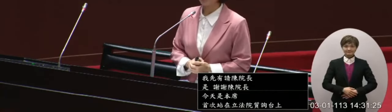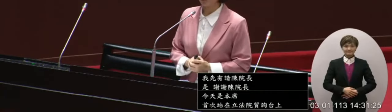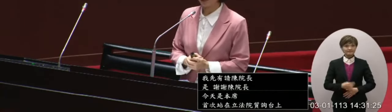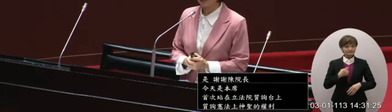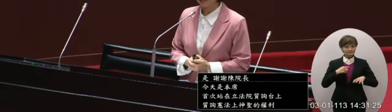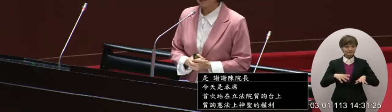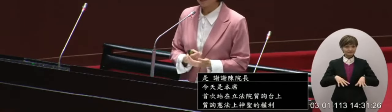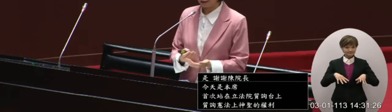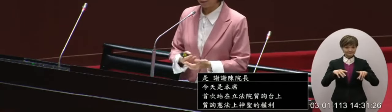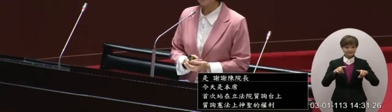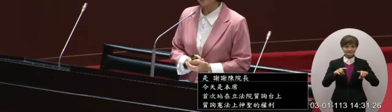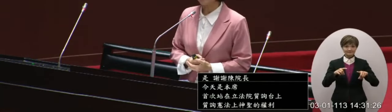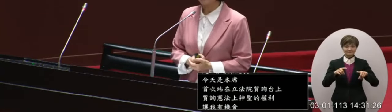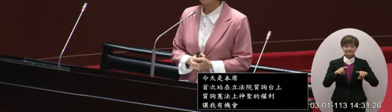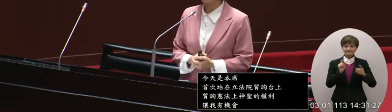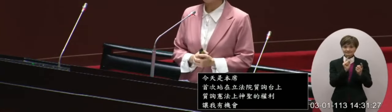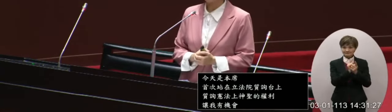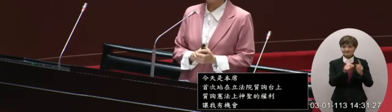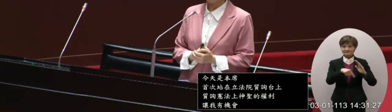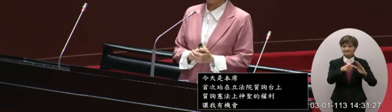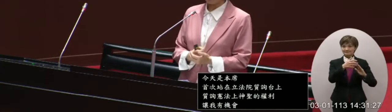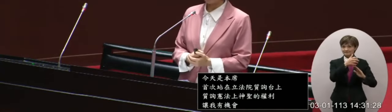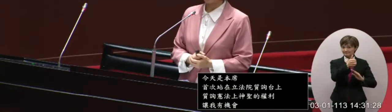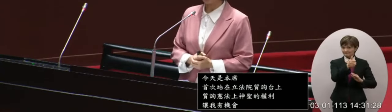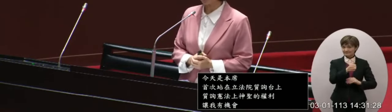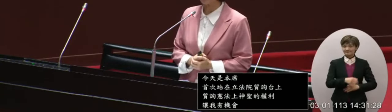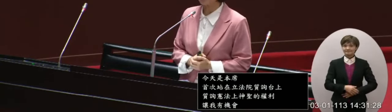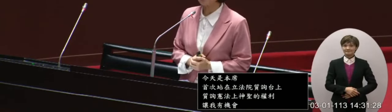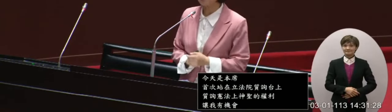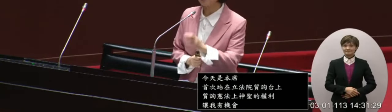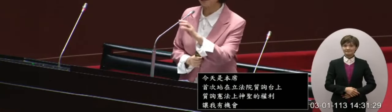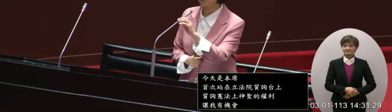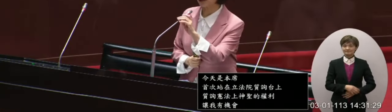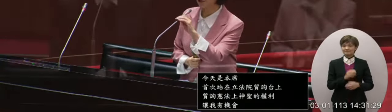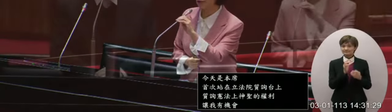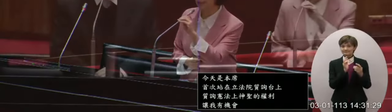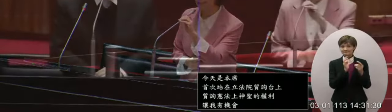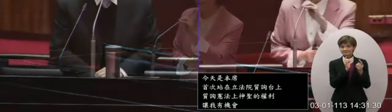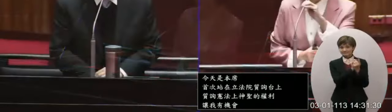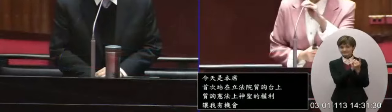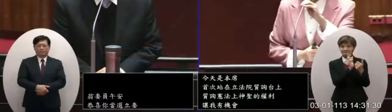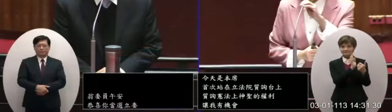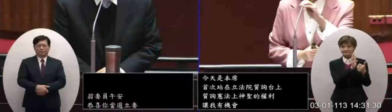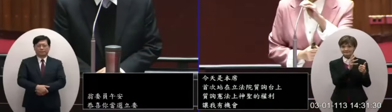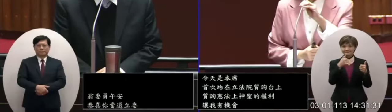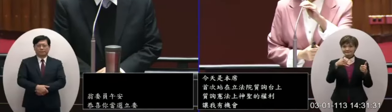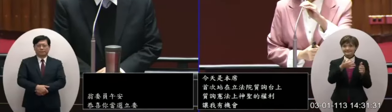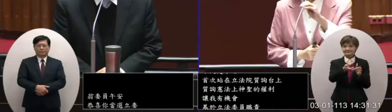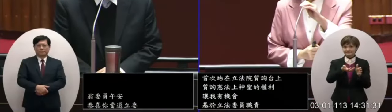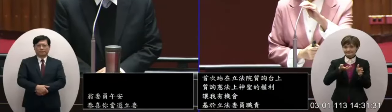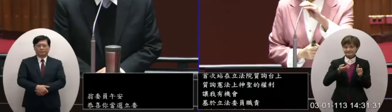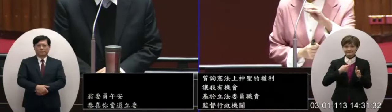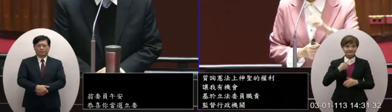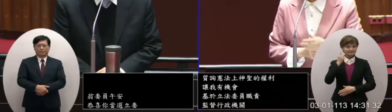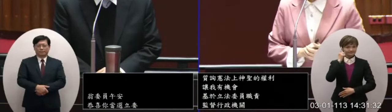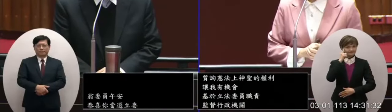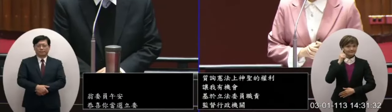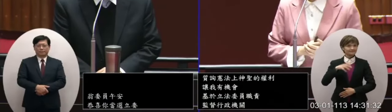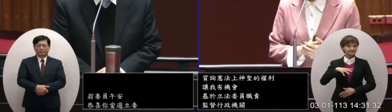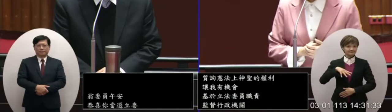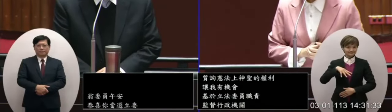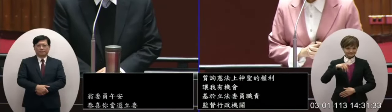个对院长您今天进行质询的之前呢，我想我在这边